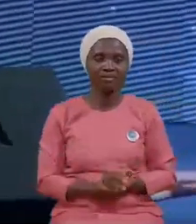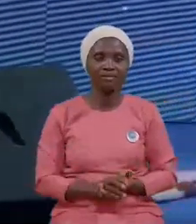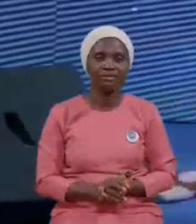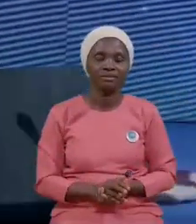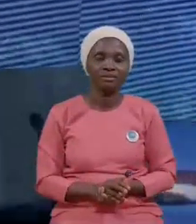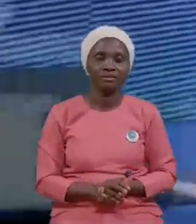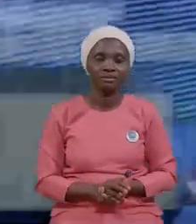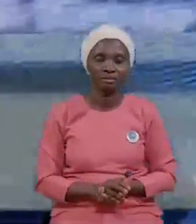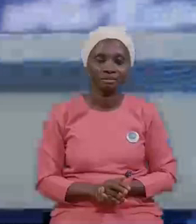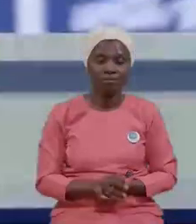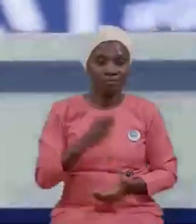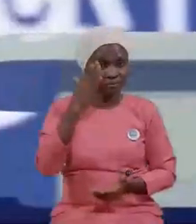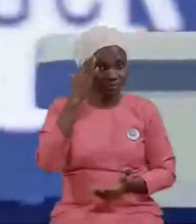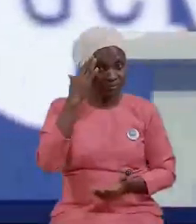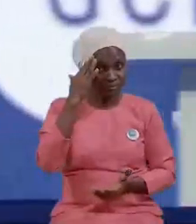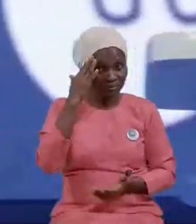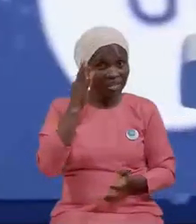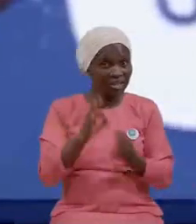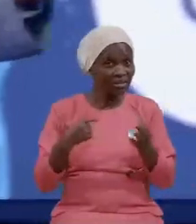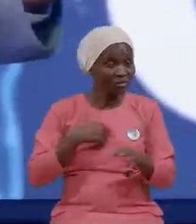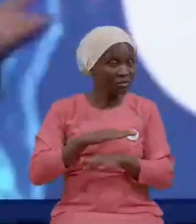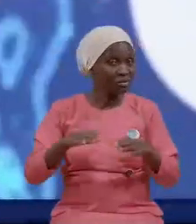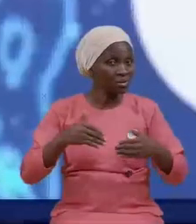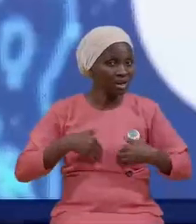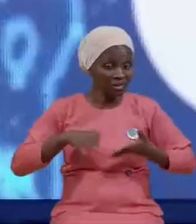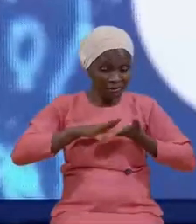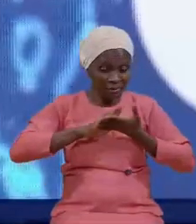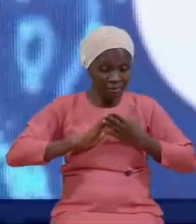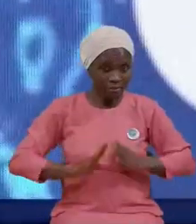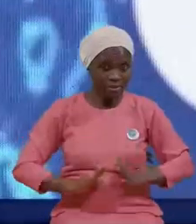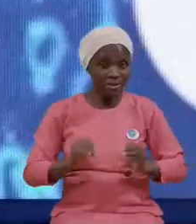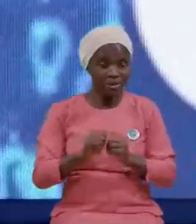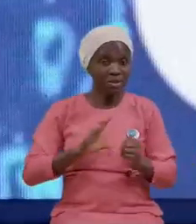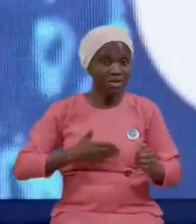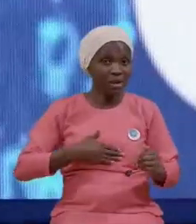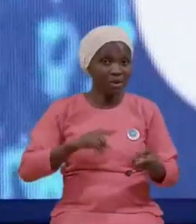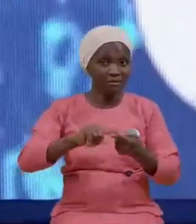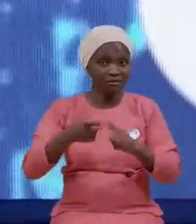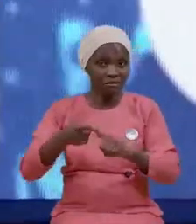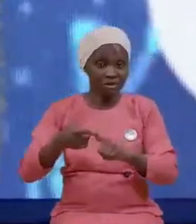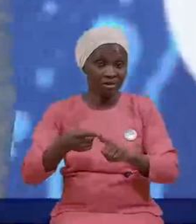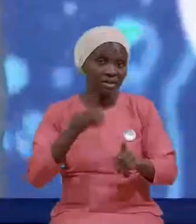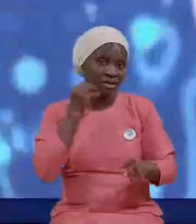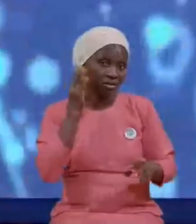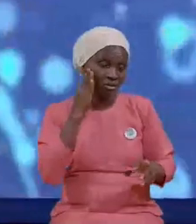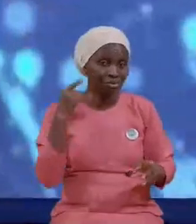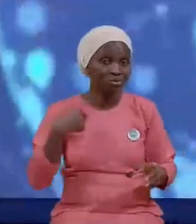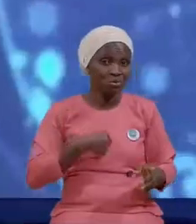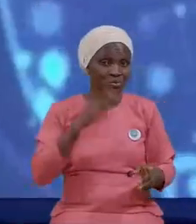Vous voyez, quand nous ne sommes pas en paix avec nos voisins, nous perdons beaucoup de choses.